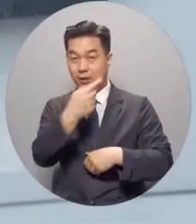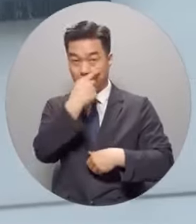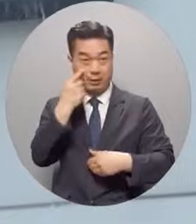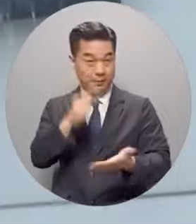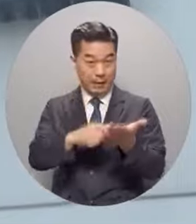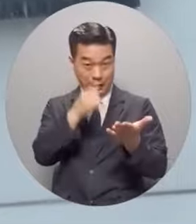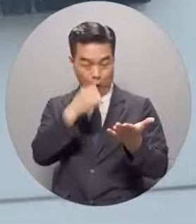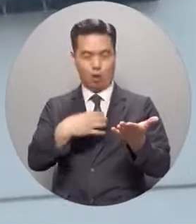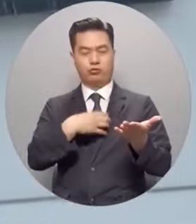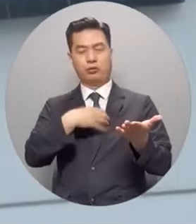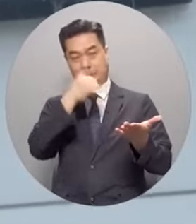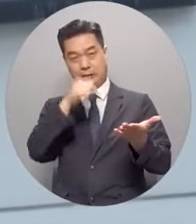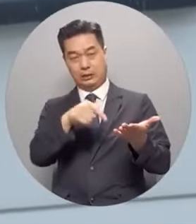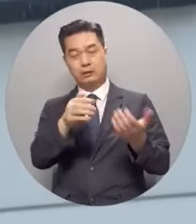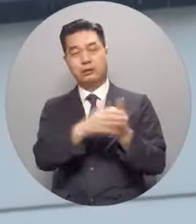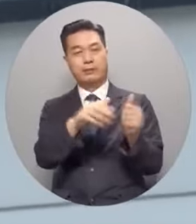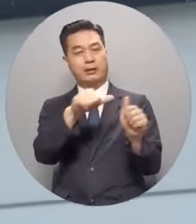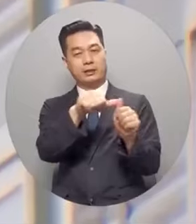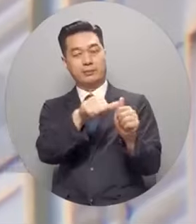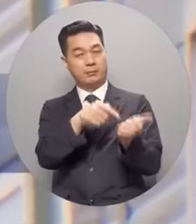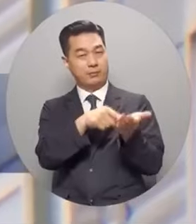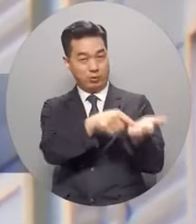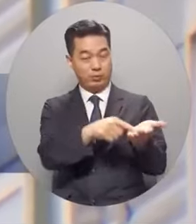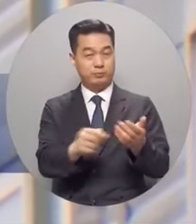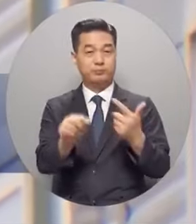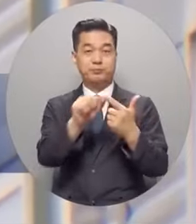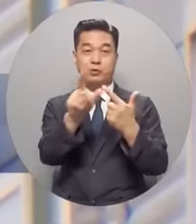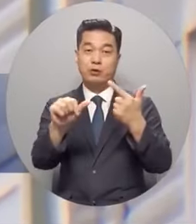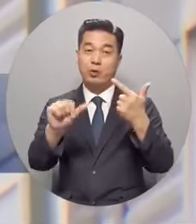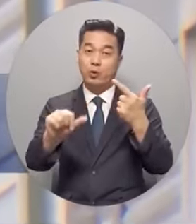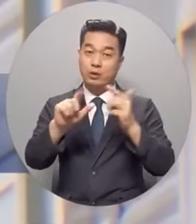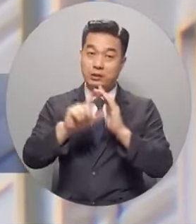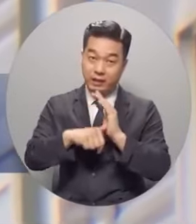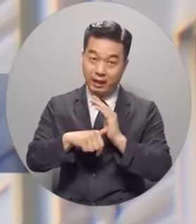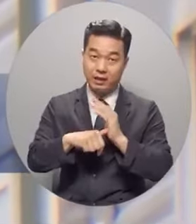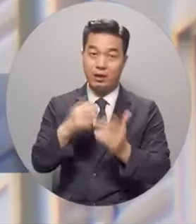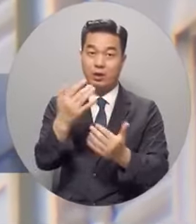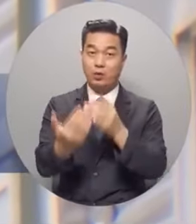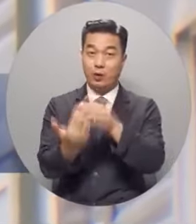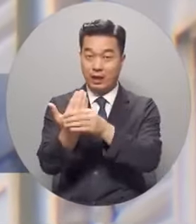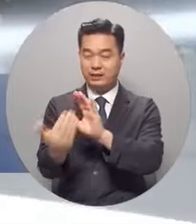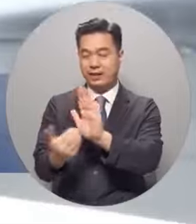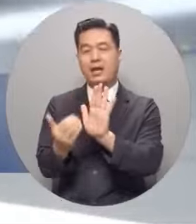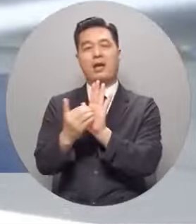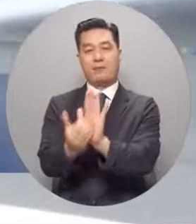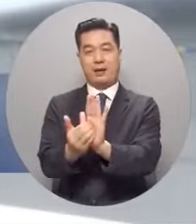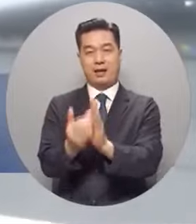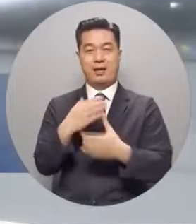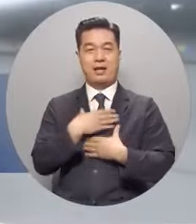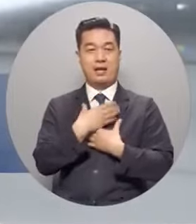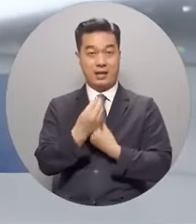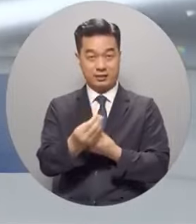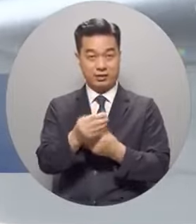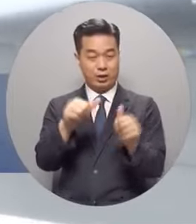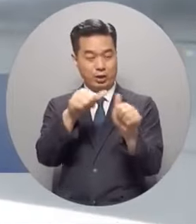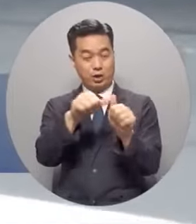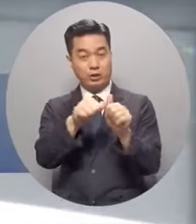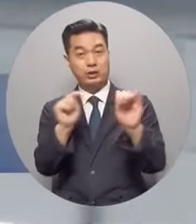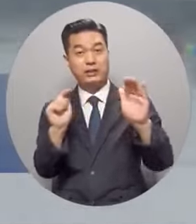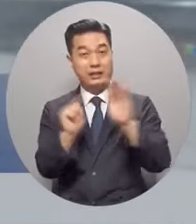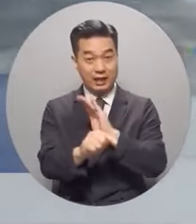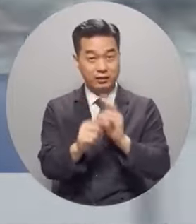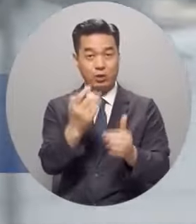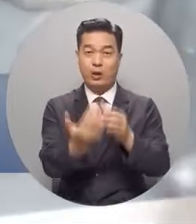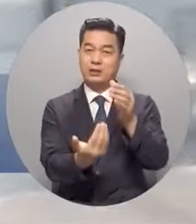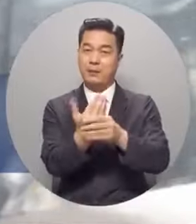안전 컨설팅에 나선 겁니다. 6월 5일 날 화재 예방 안전 컨설팅을 나가서 화재가 발생하게